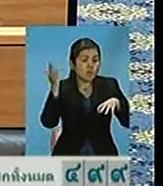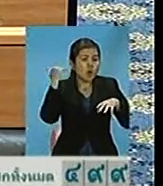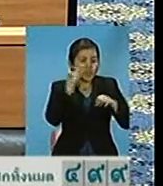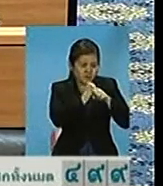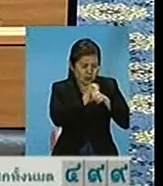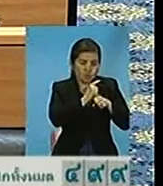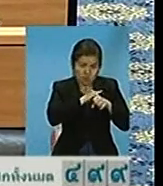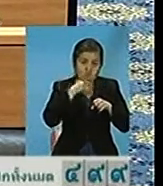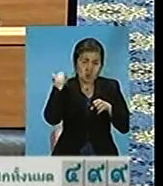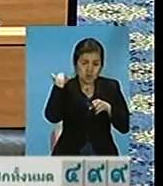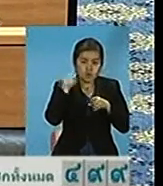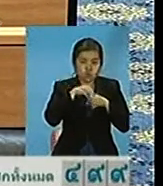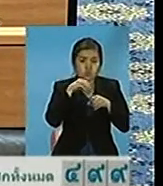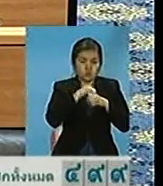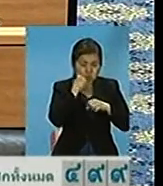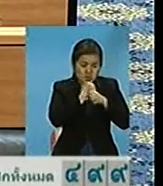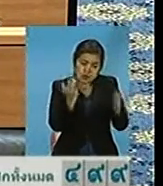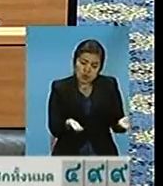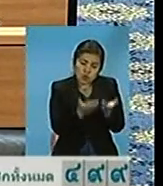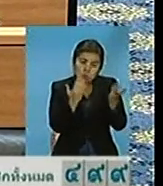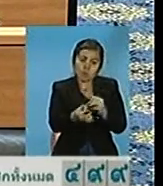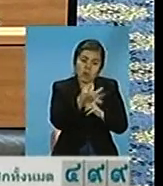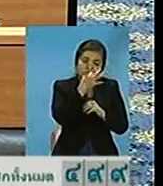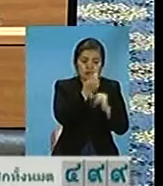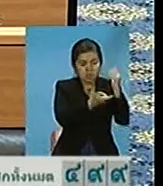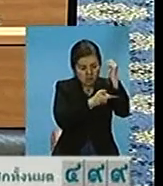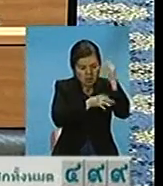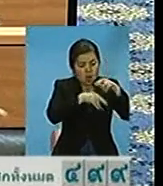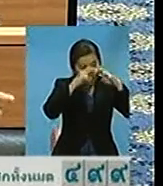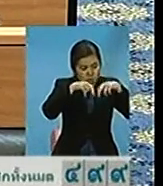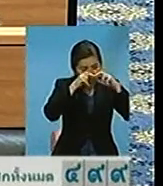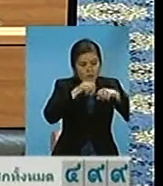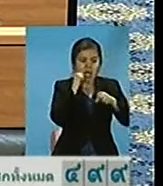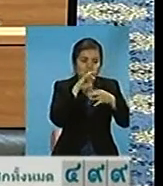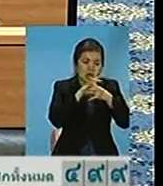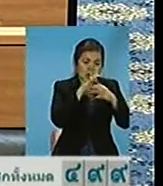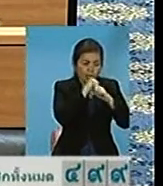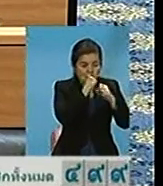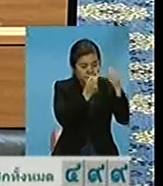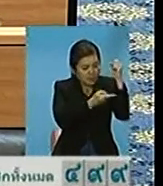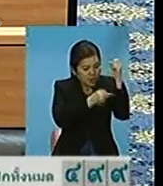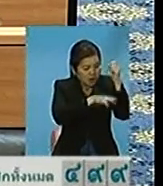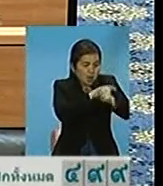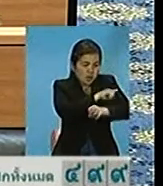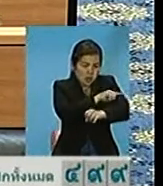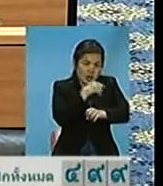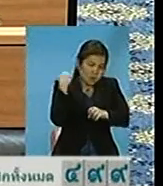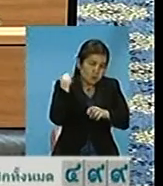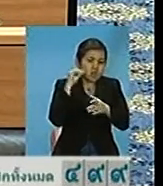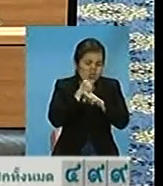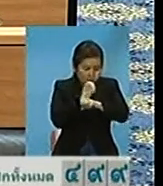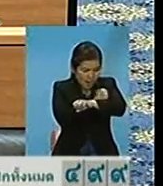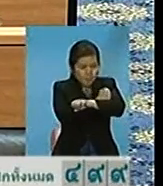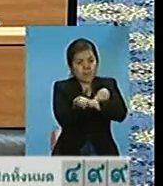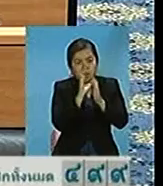จอยู่แล้วที่ส่งเสริมสนับสนุนวิจัยพวกนี้ซึ่งทำอยู่แล้วต่อแรงงานด้วยมี